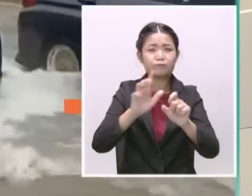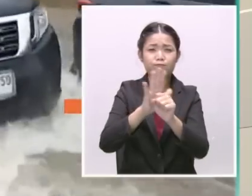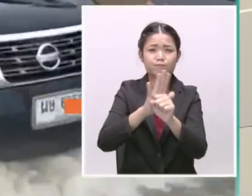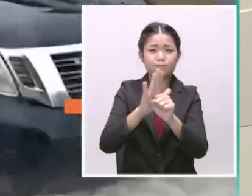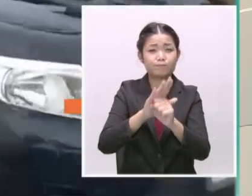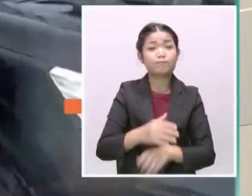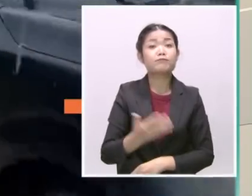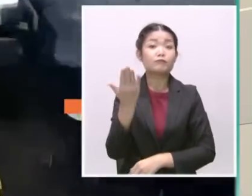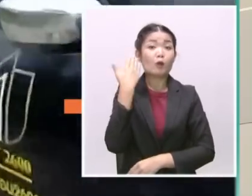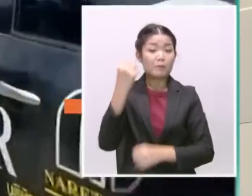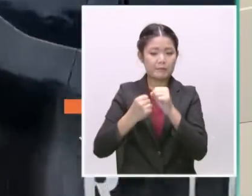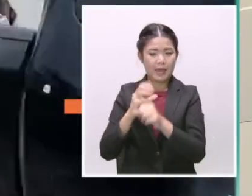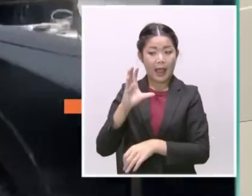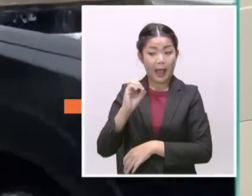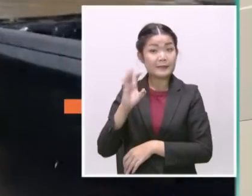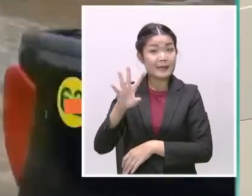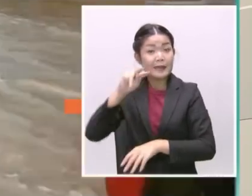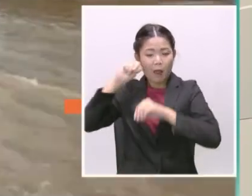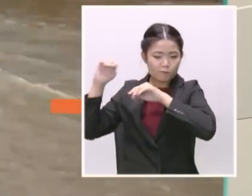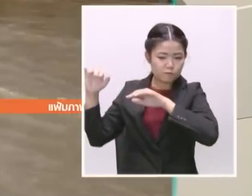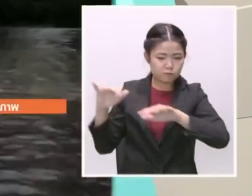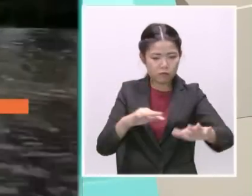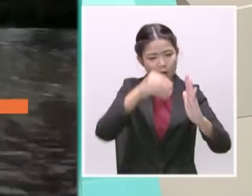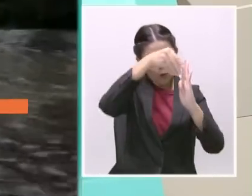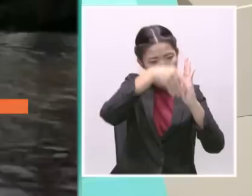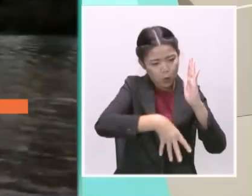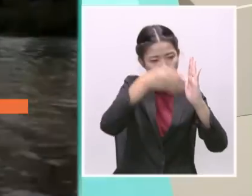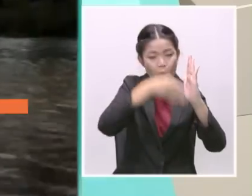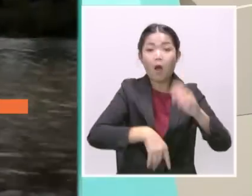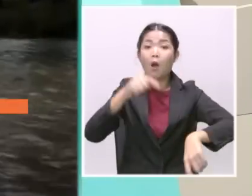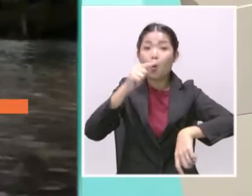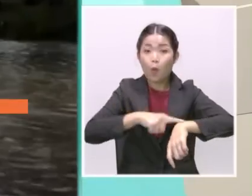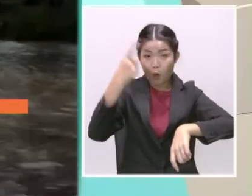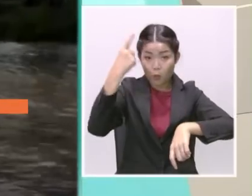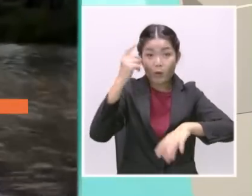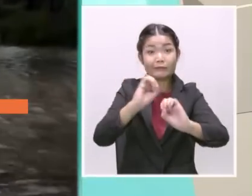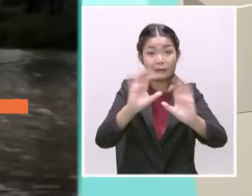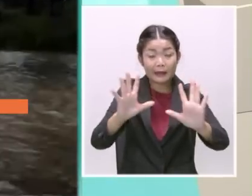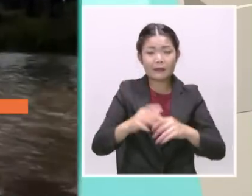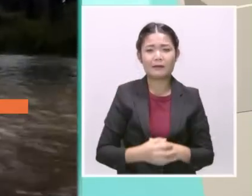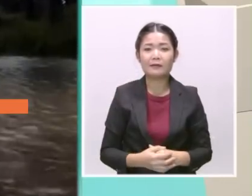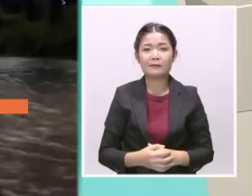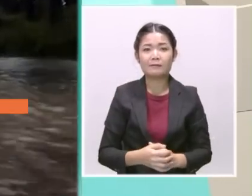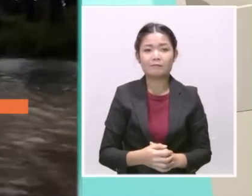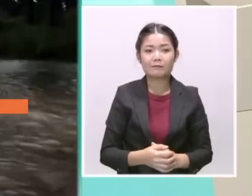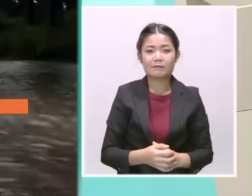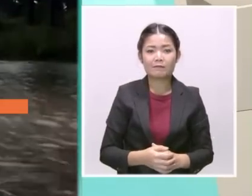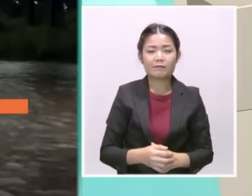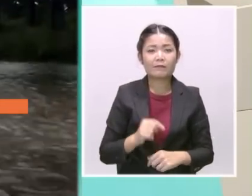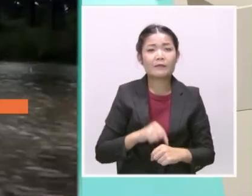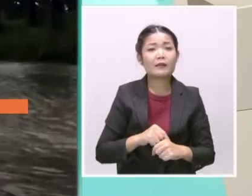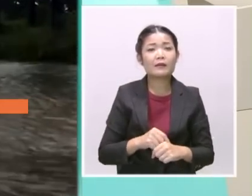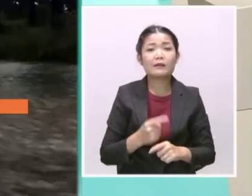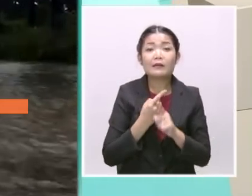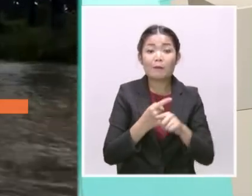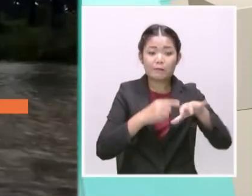น้ำครั้งนั้นเปนน้ำหลากมาเรากพอจะรเวลาแน่นอนและน้ำผลกระทบทเกิดขึนก็จะเกิดขึ